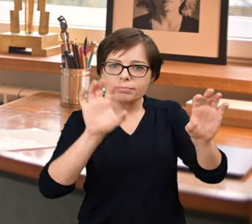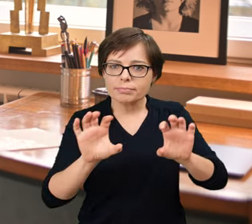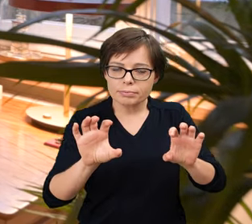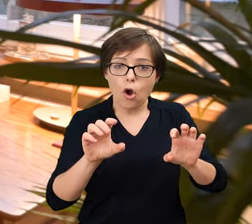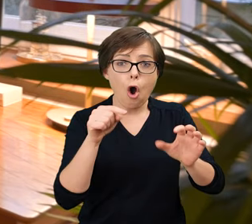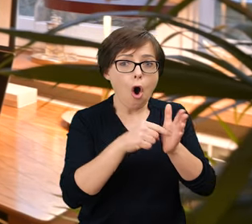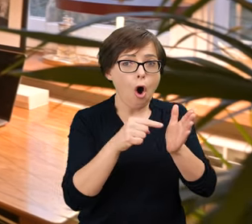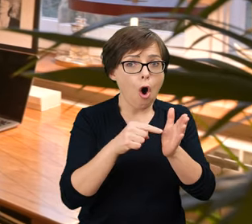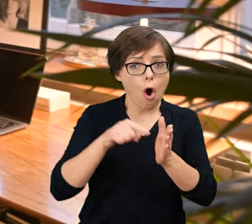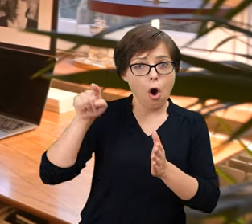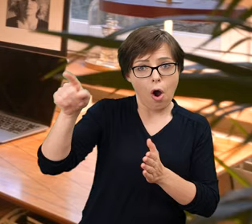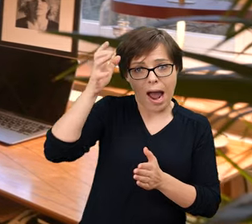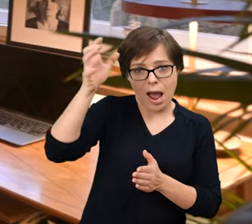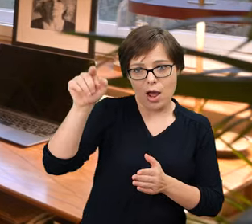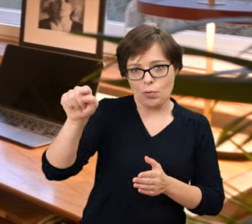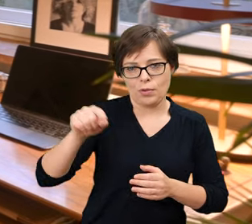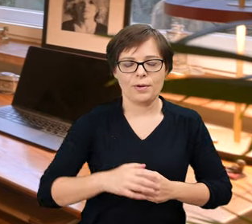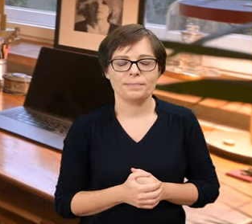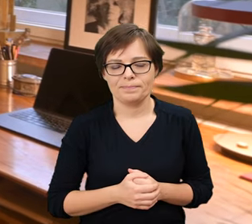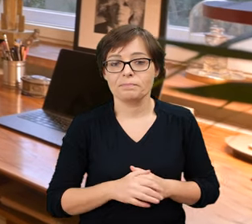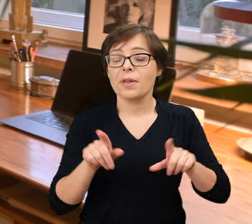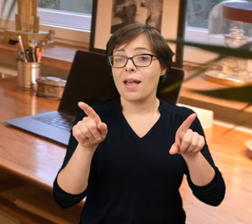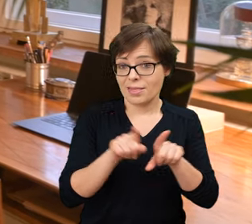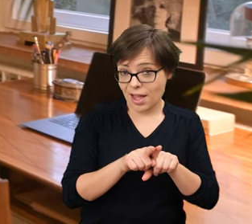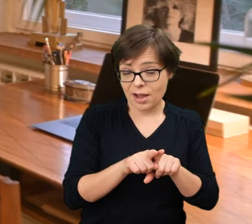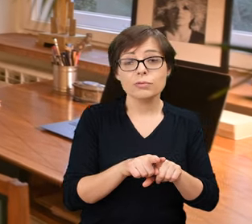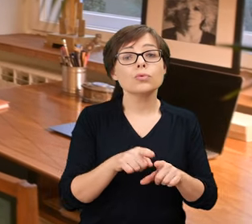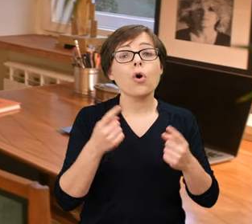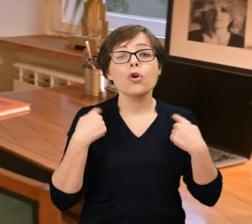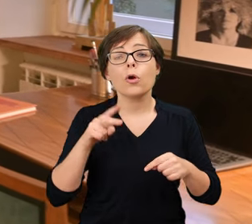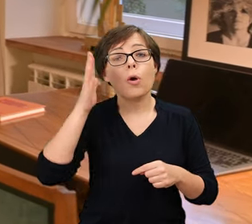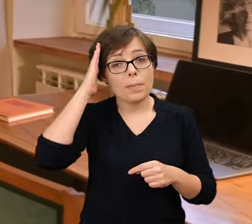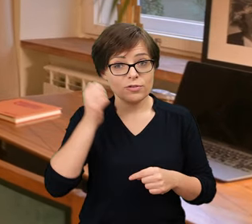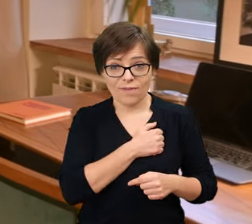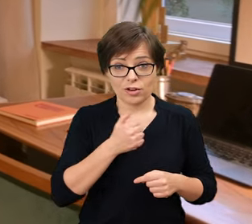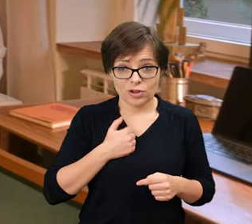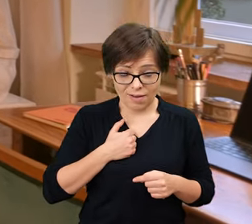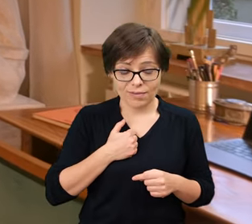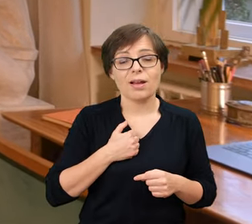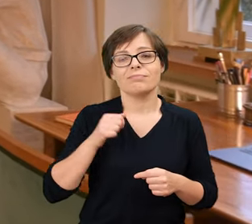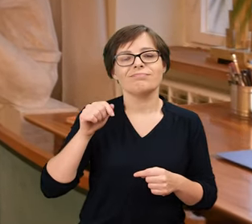to są płaskorzeźby autorstwa Żurakowskiego. Poza tym warszawiacy mogą go znać z łazienek.